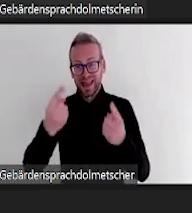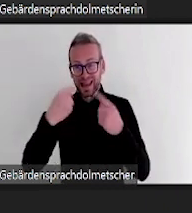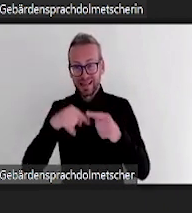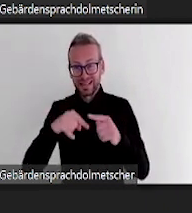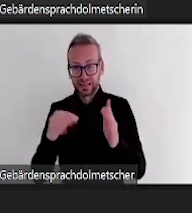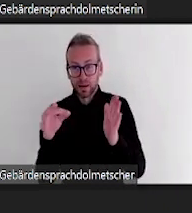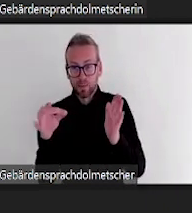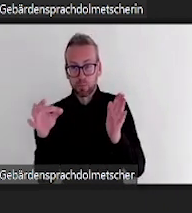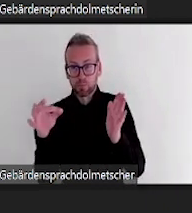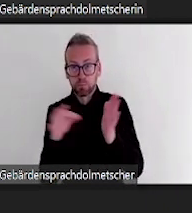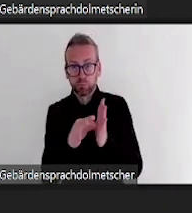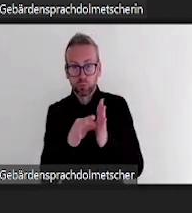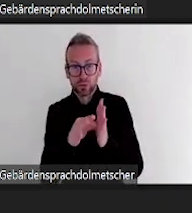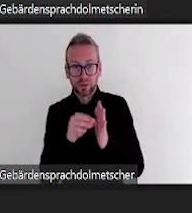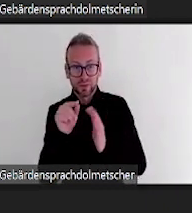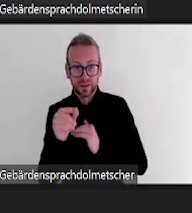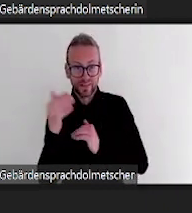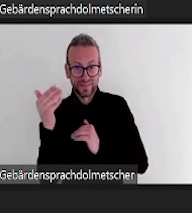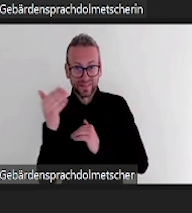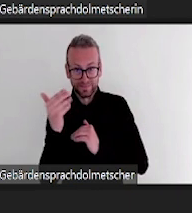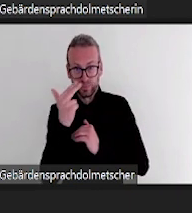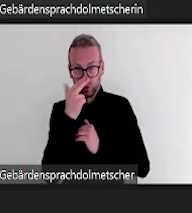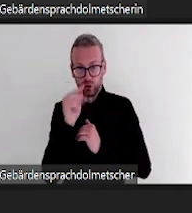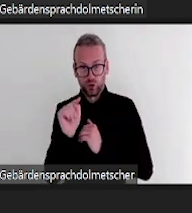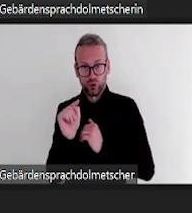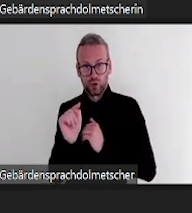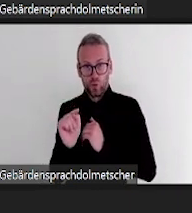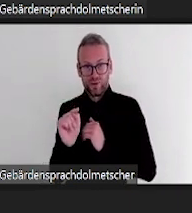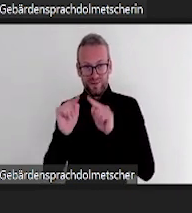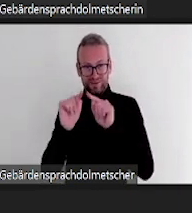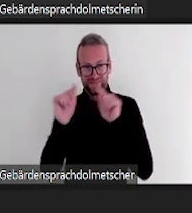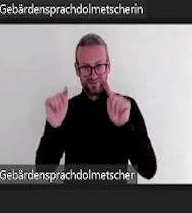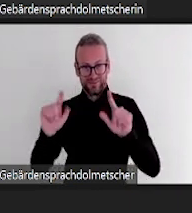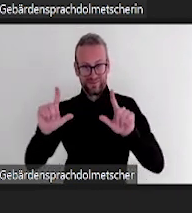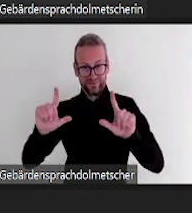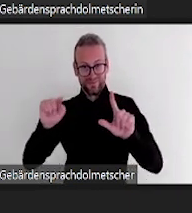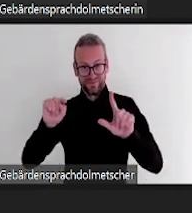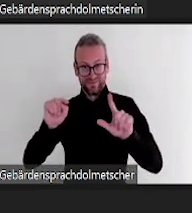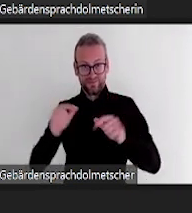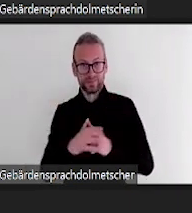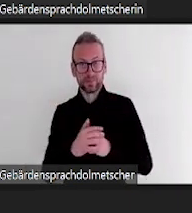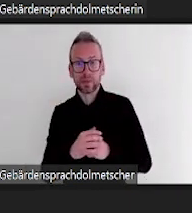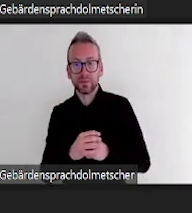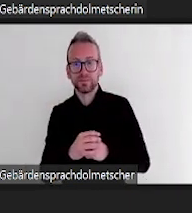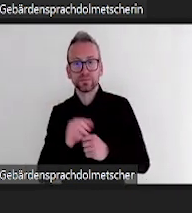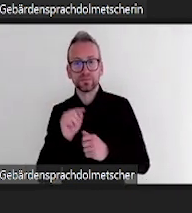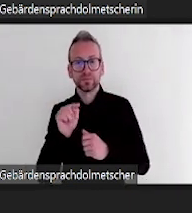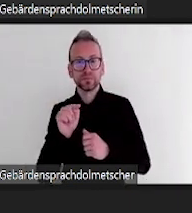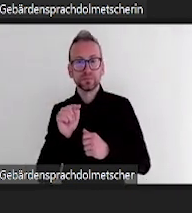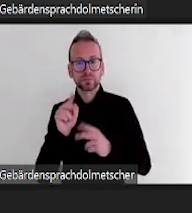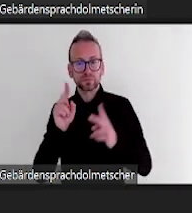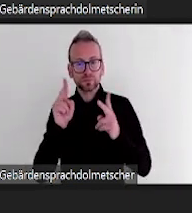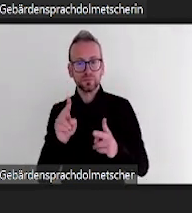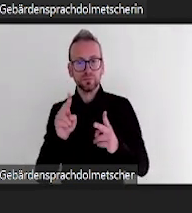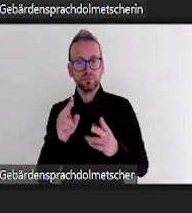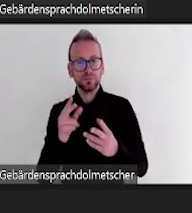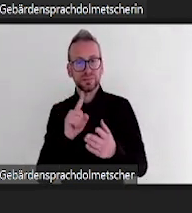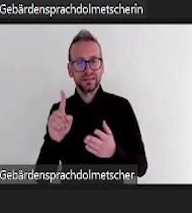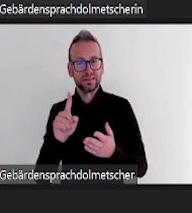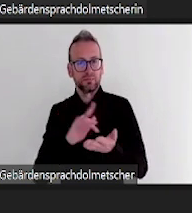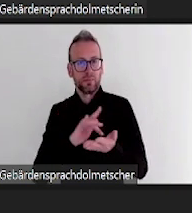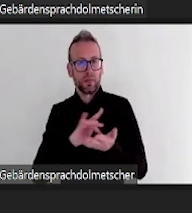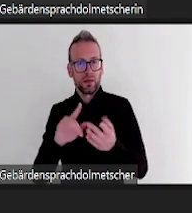Beschreibung im Text, sowieso dieses, was Sie beschreiben wollen? Dann können Sie natürlich darauf Bezug nehmen. Welche Informationen